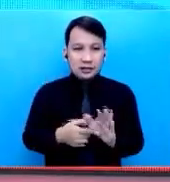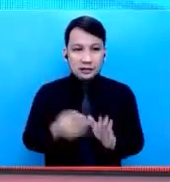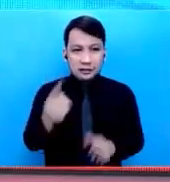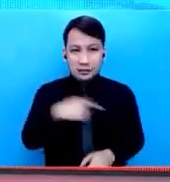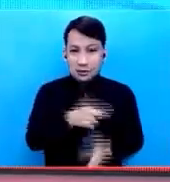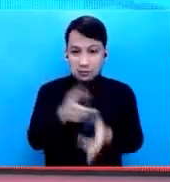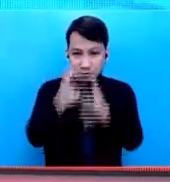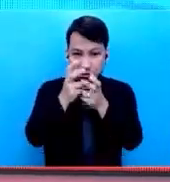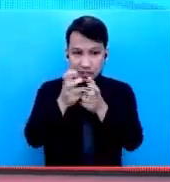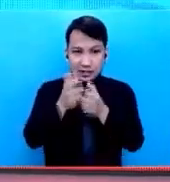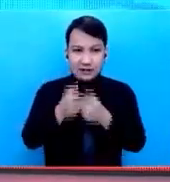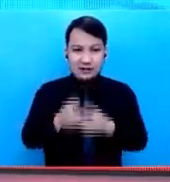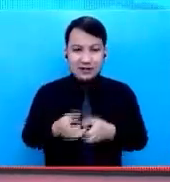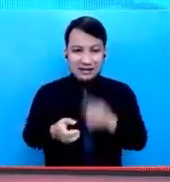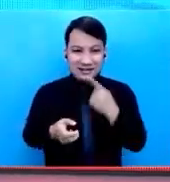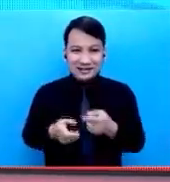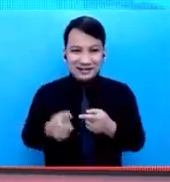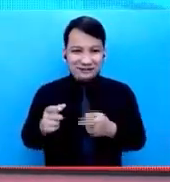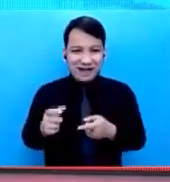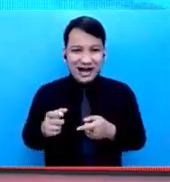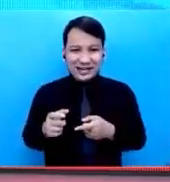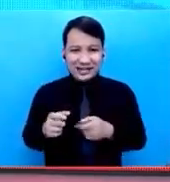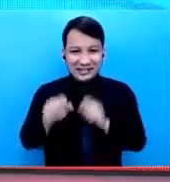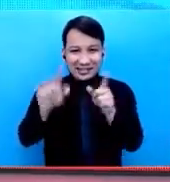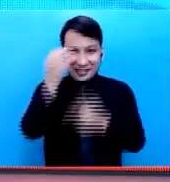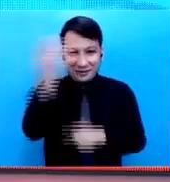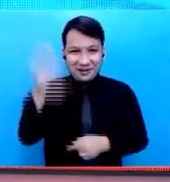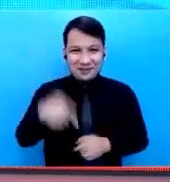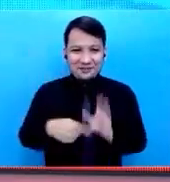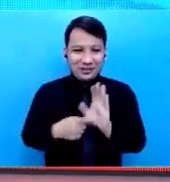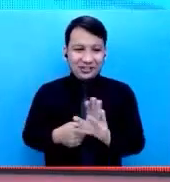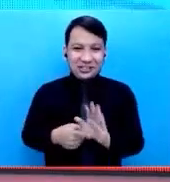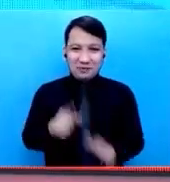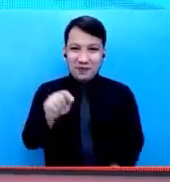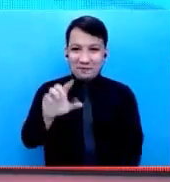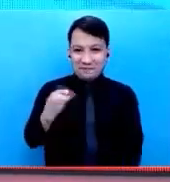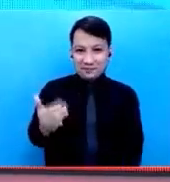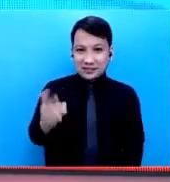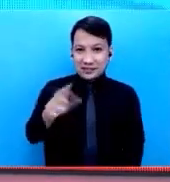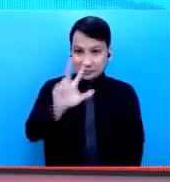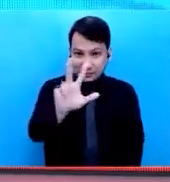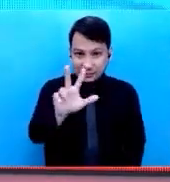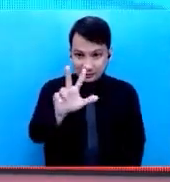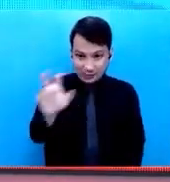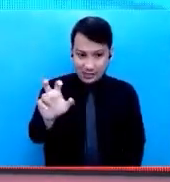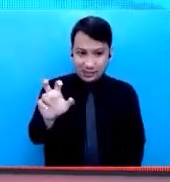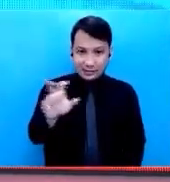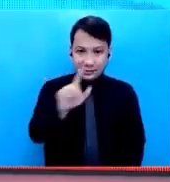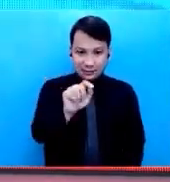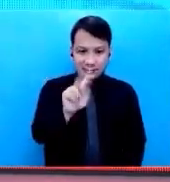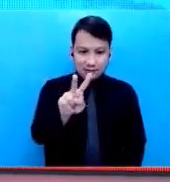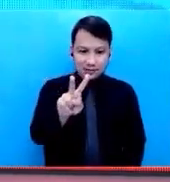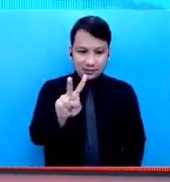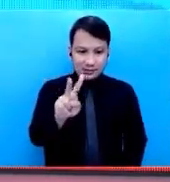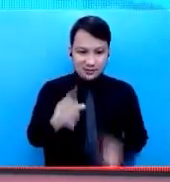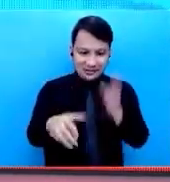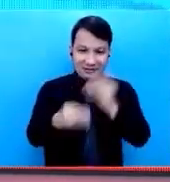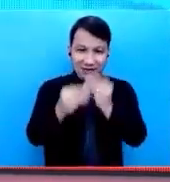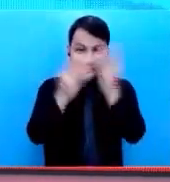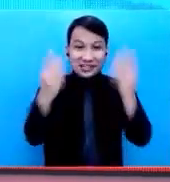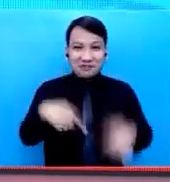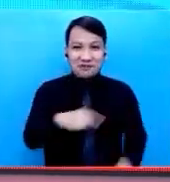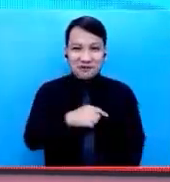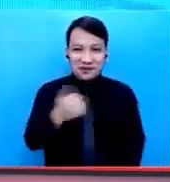yan ng live sa Biyernes po na nasa 300 TV and radio station sa buong